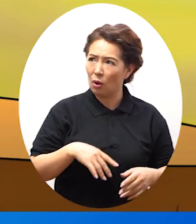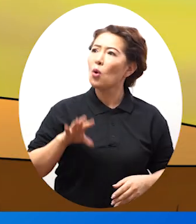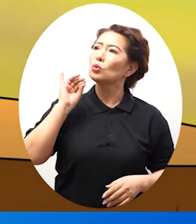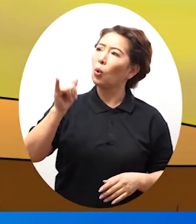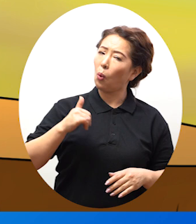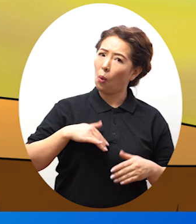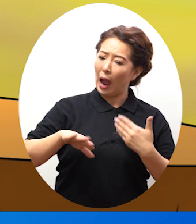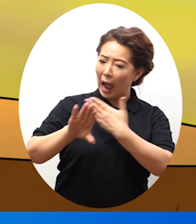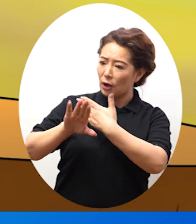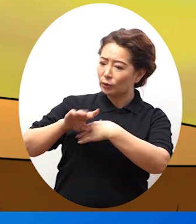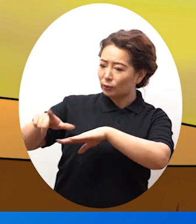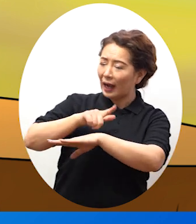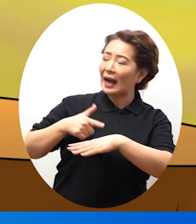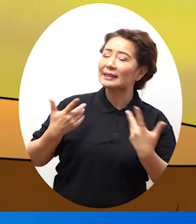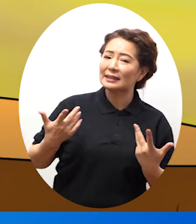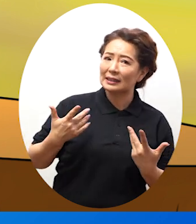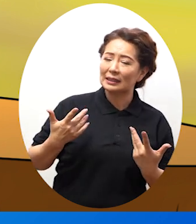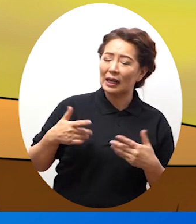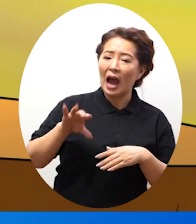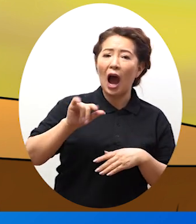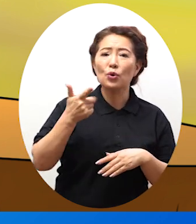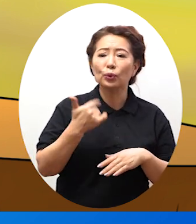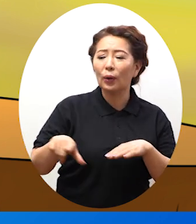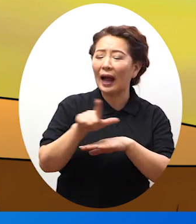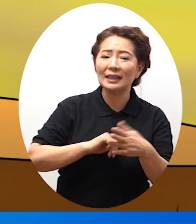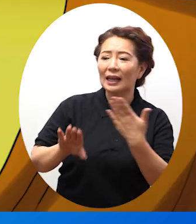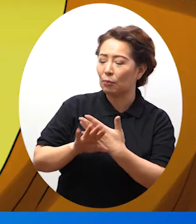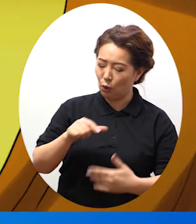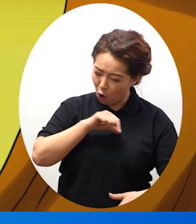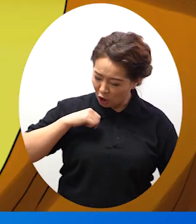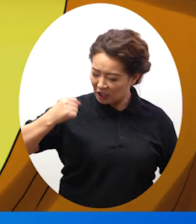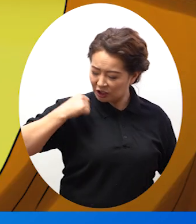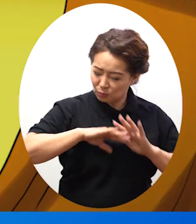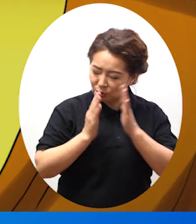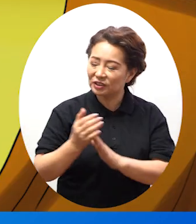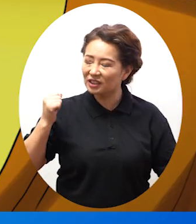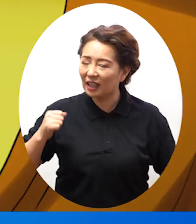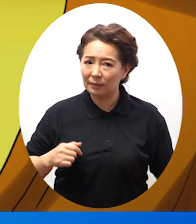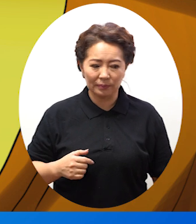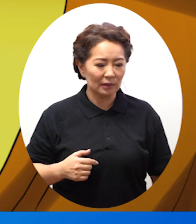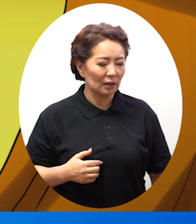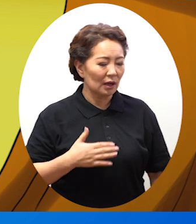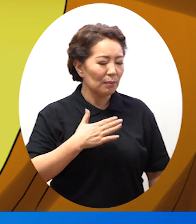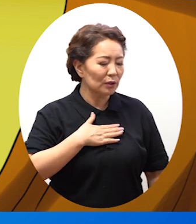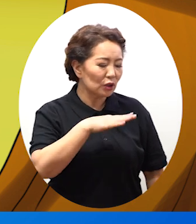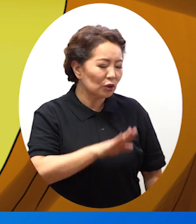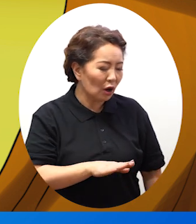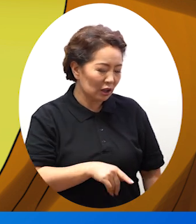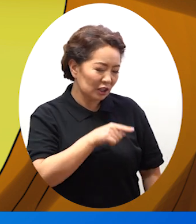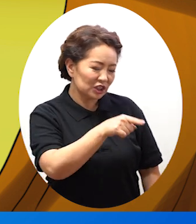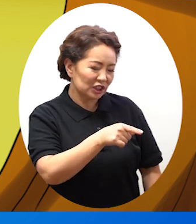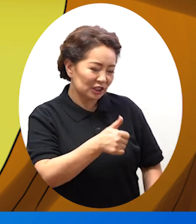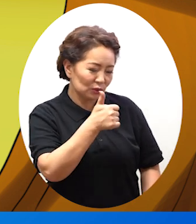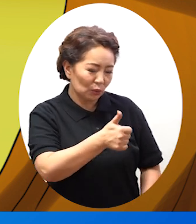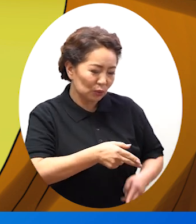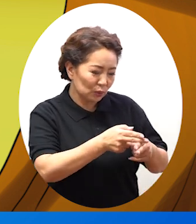Аюулгүй газрыг чамаарч хилүүлэхгүй. Би өөрийнхөө чадлаар бүгдийг хийж чадна. Саммито. Би чиний сайн сайхны төлөө